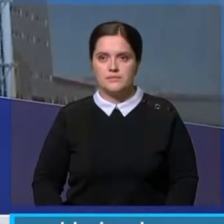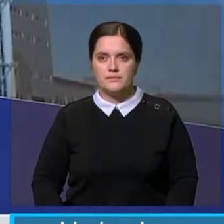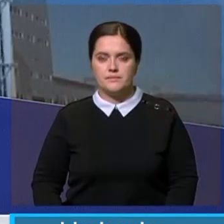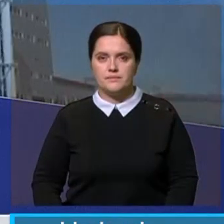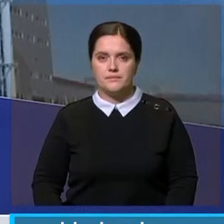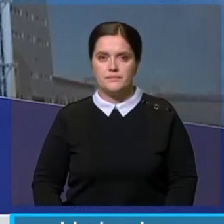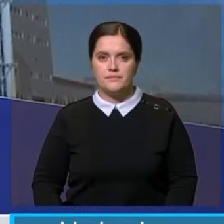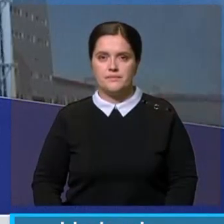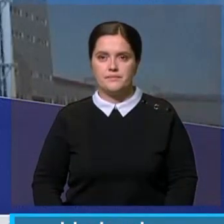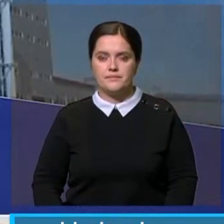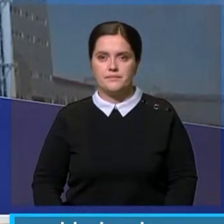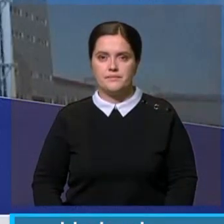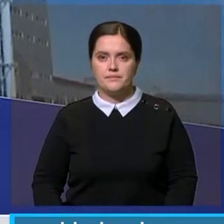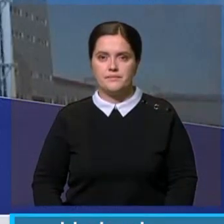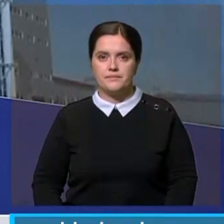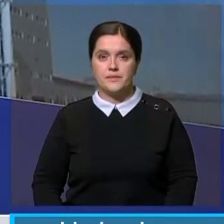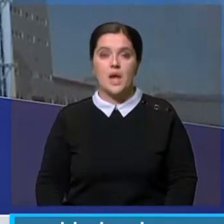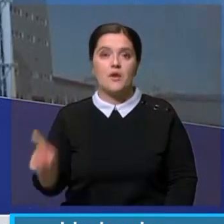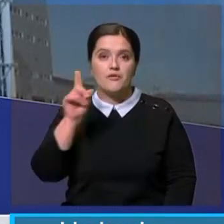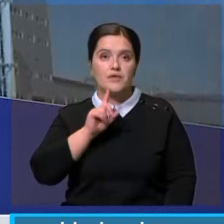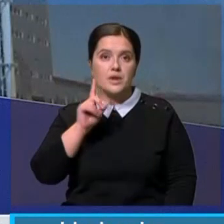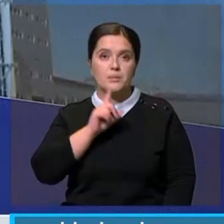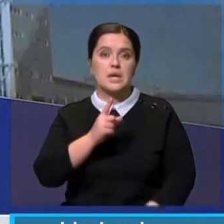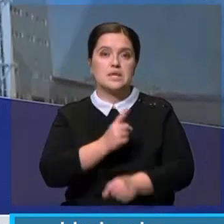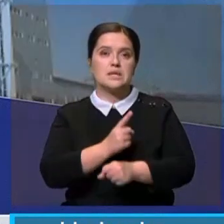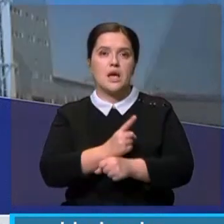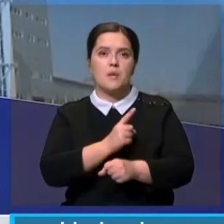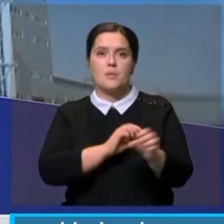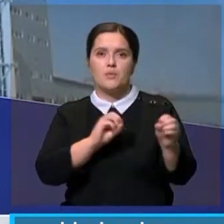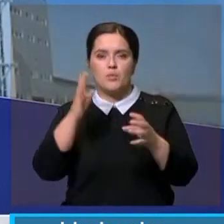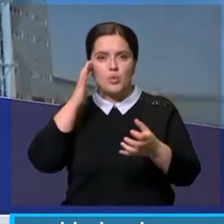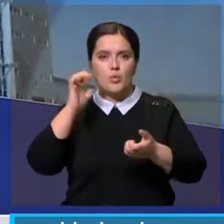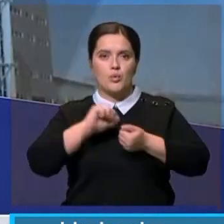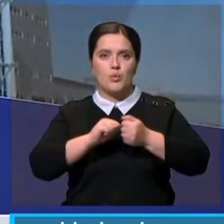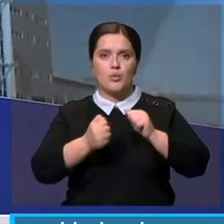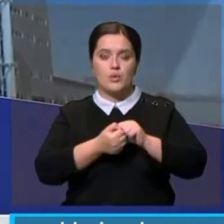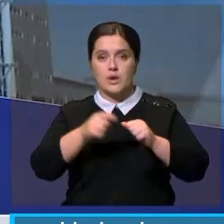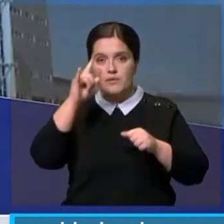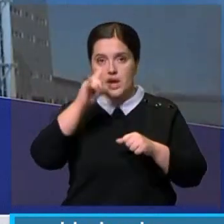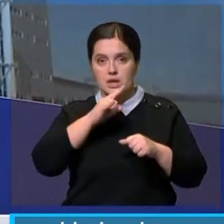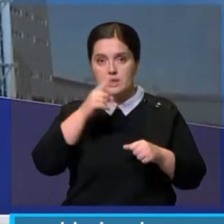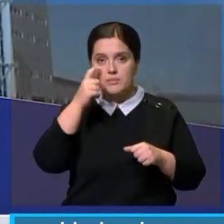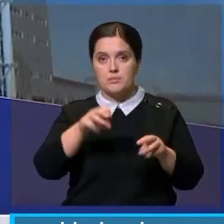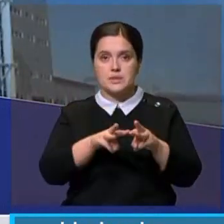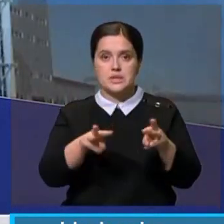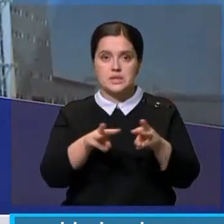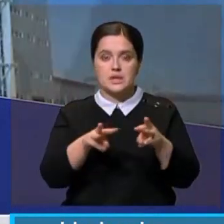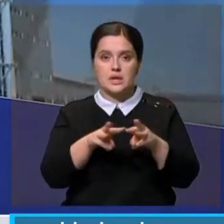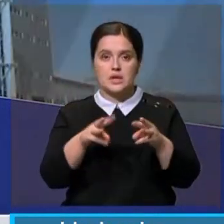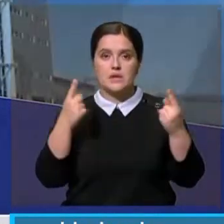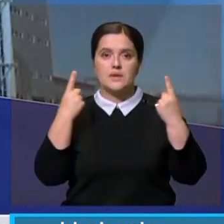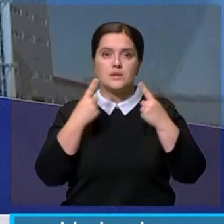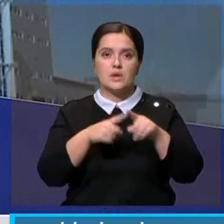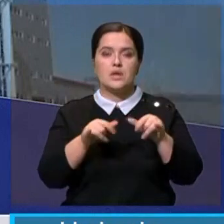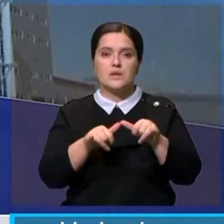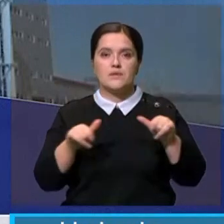Ну и возвращаемся к событиям в нашей стране. Временный запрет на вывоз угля автотранспортом ввели в Казахстане. Об этом сообщили в Министерстве индустрии